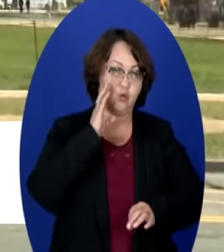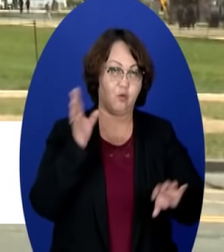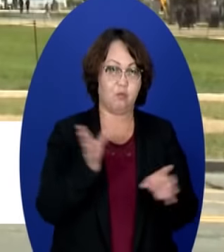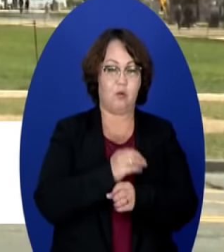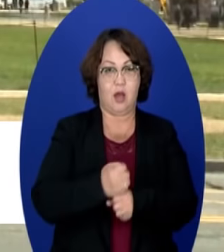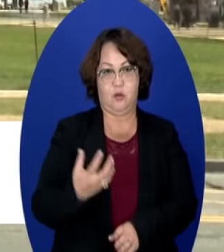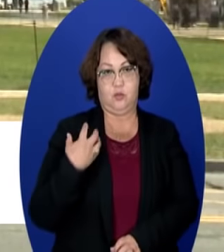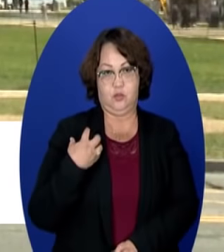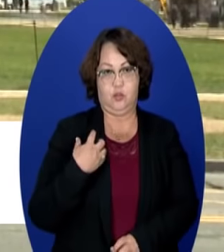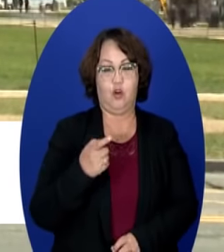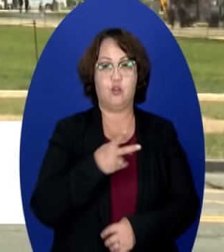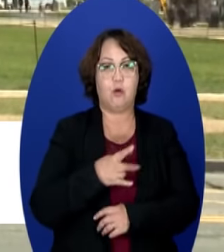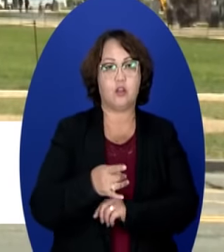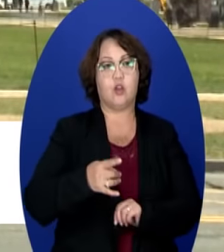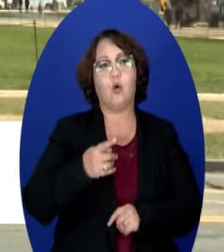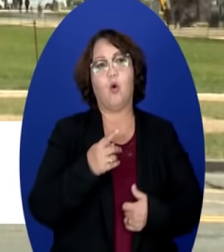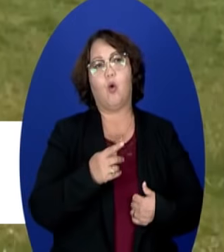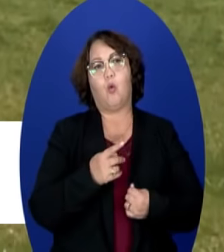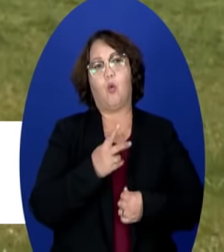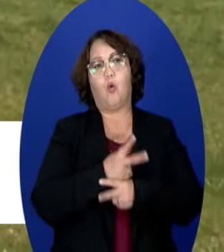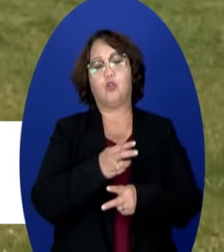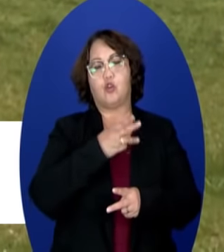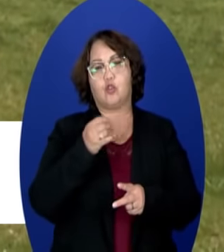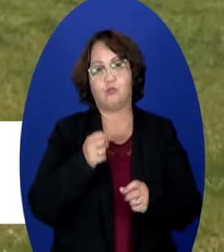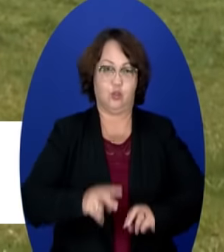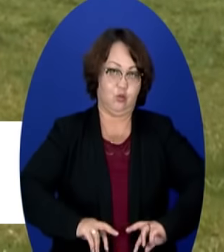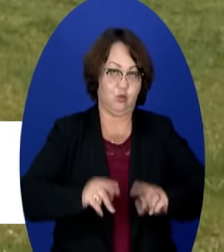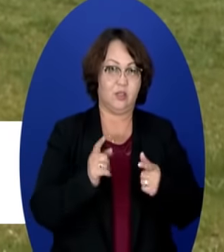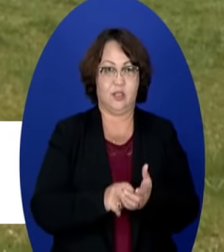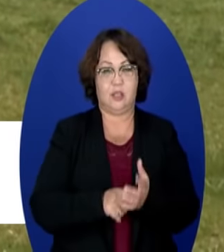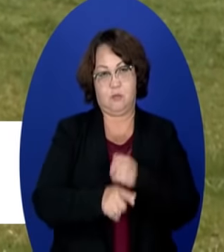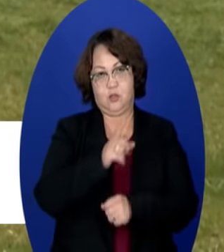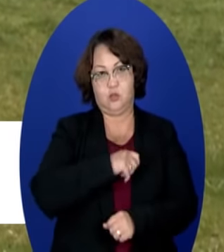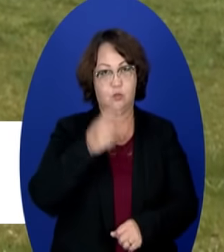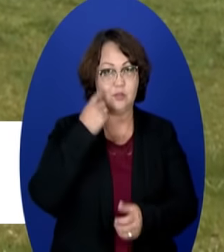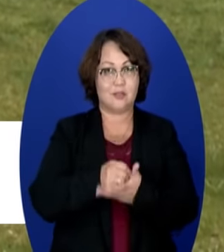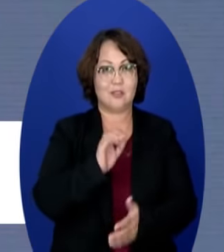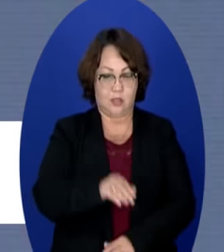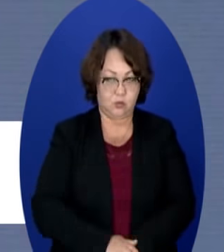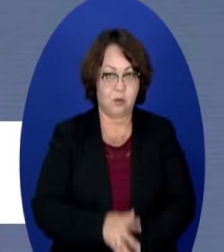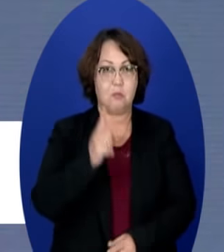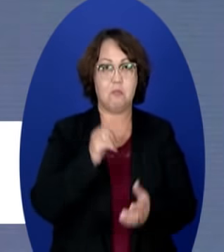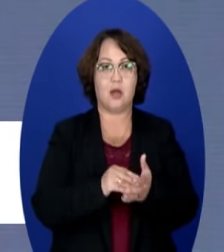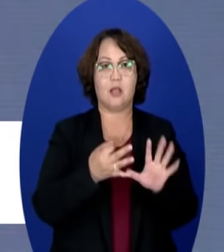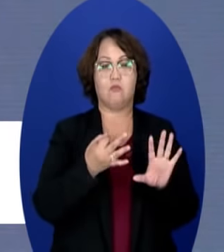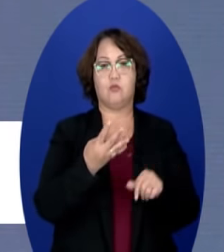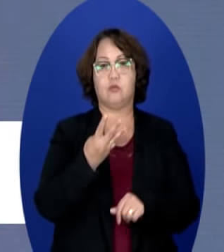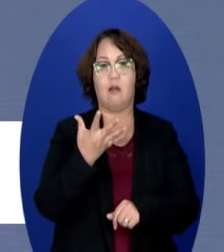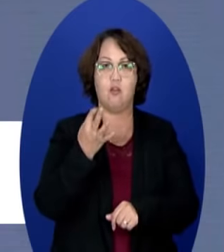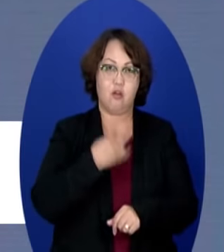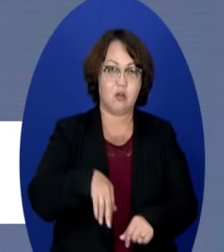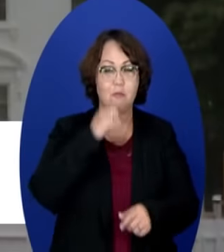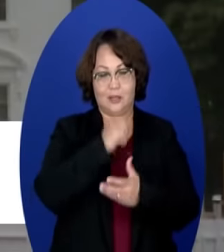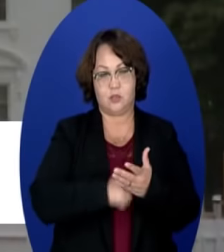байгуулалт хариуцдаг холбооны хууль тогтоомжинд өөрчлөлт оруулах ёстой гэдгийг мэрэгчлэнүүд сануулж байгаа юм. За 1845 онд